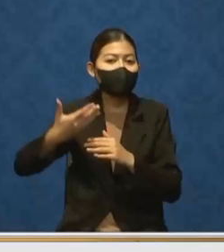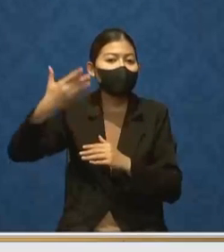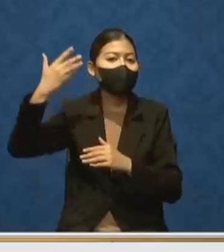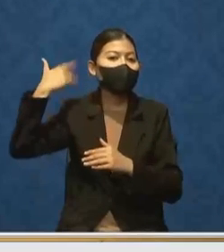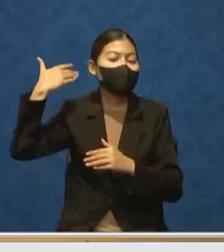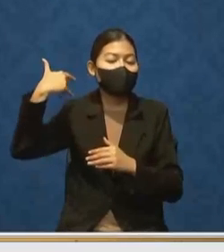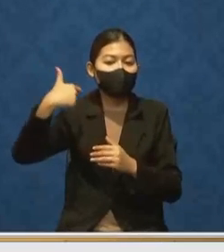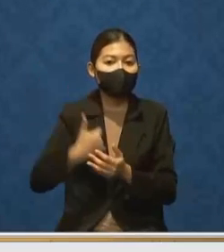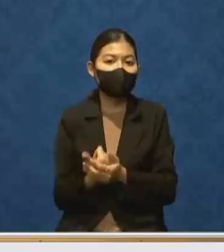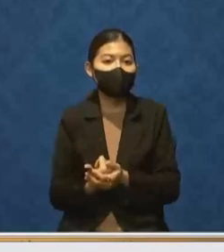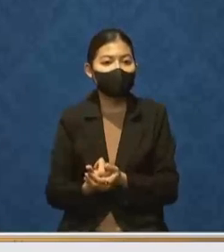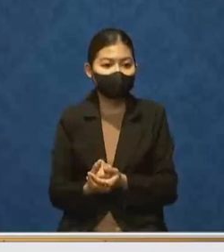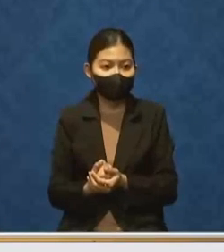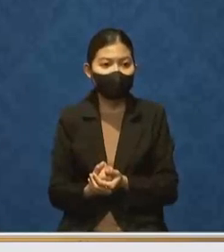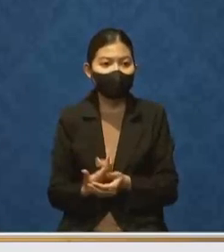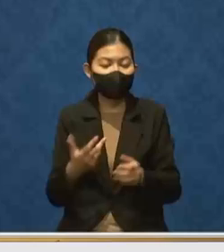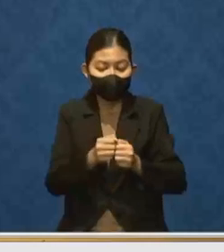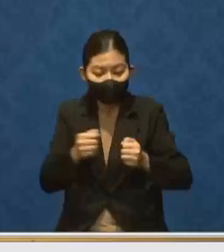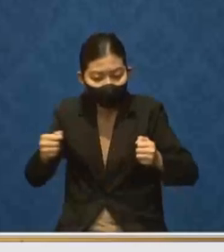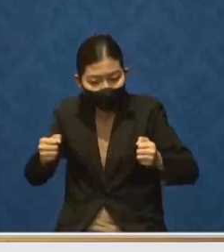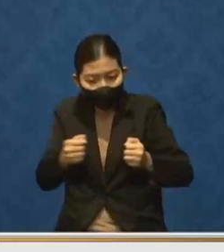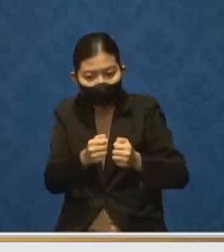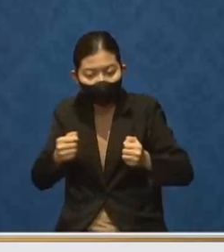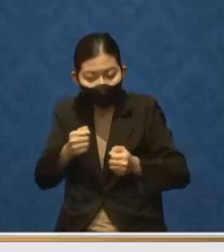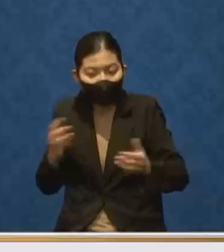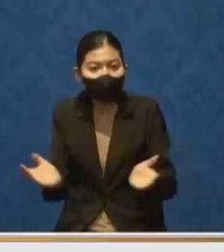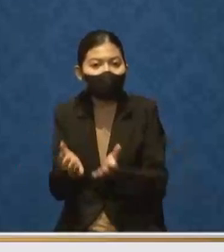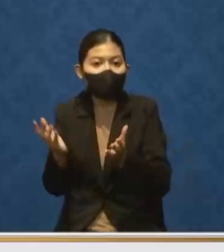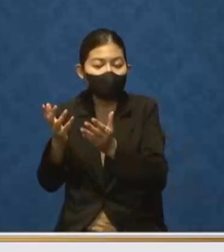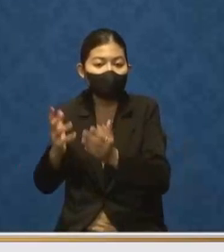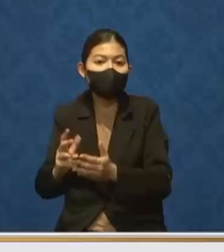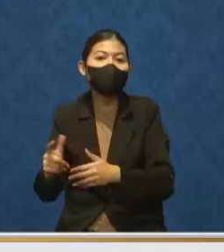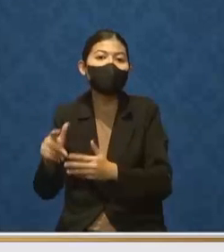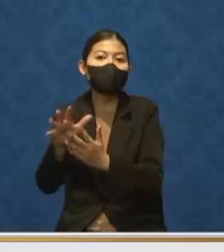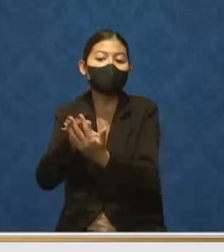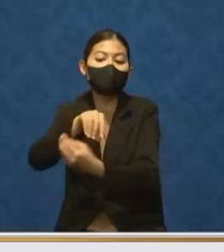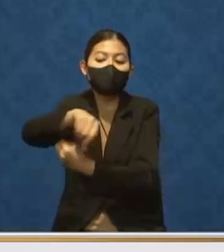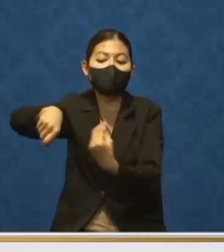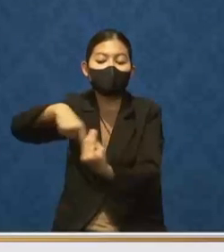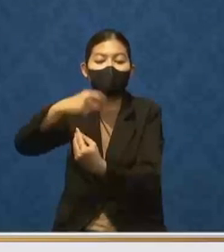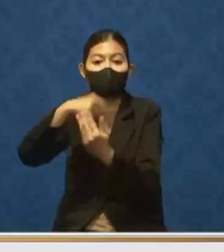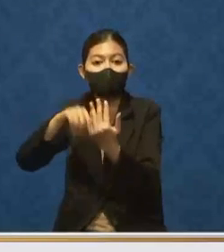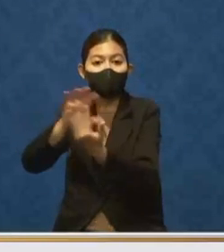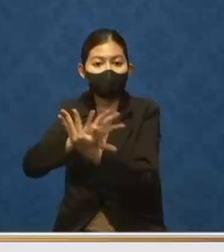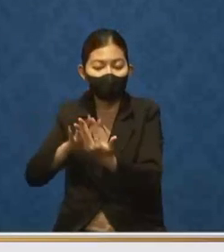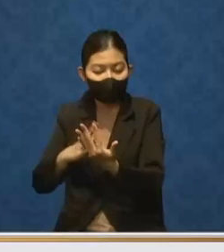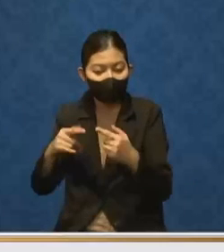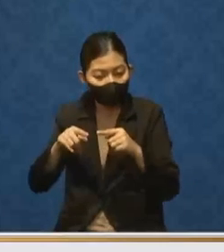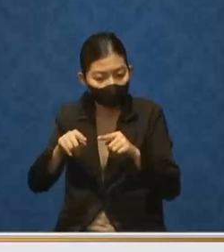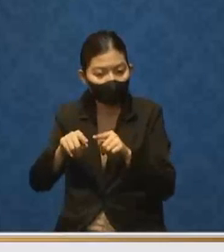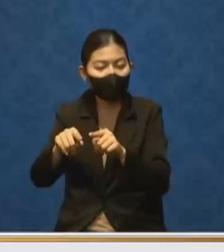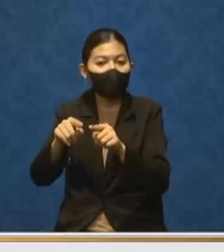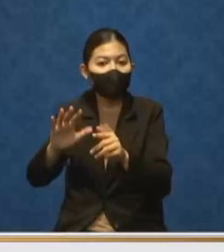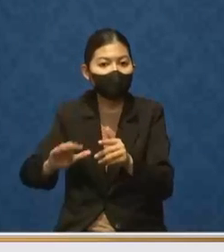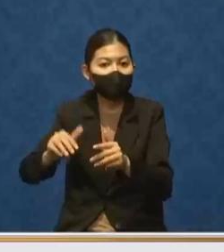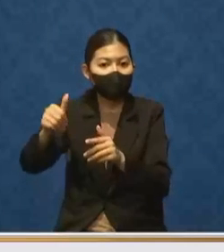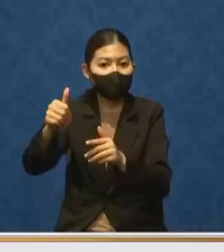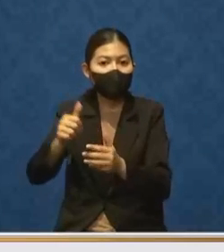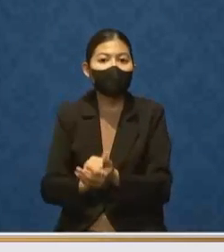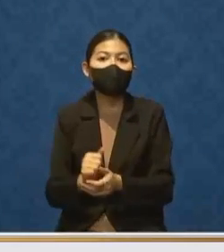ายังคงผ่อนคลายเพื่อสนับสนุนการฟื้นตัวของเศรษฐกิจไทยให้มีความต่อเนื่องอัตราเงินเฟ้อทั่วไ